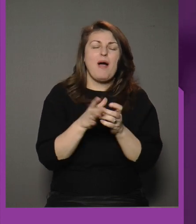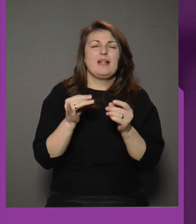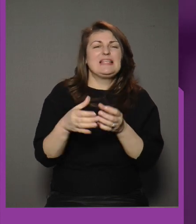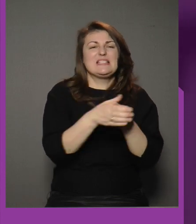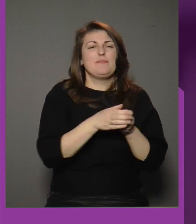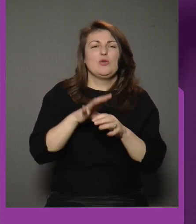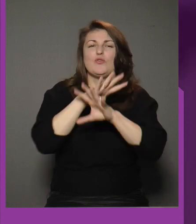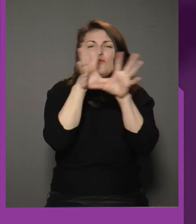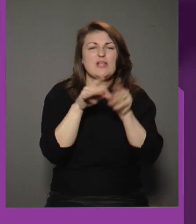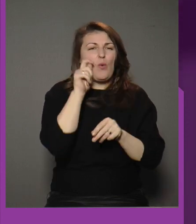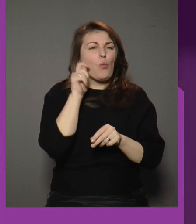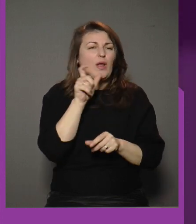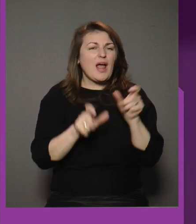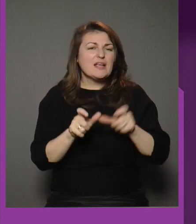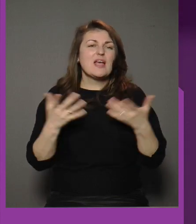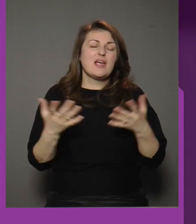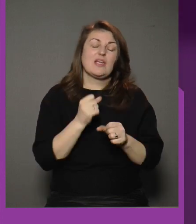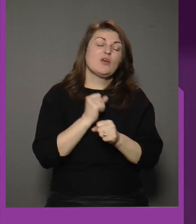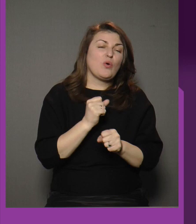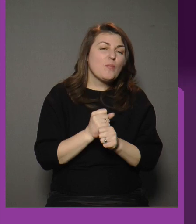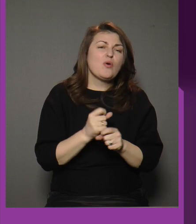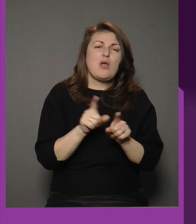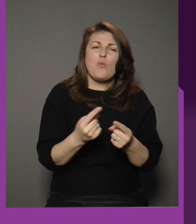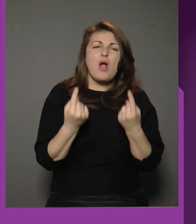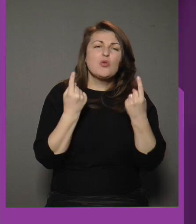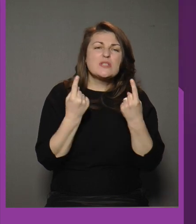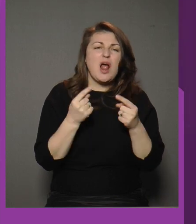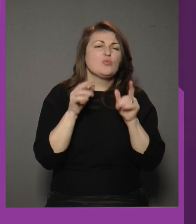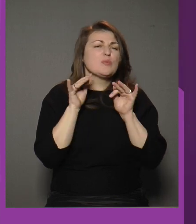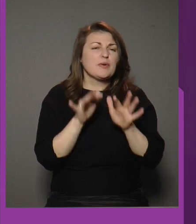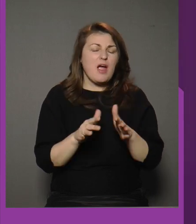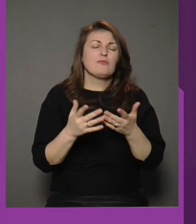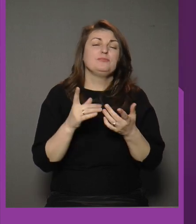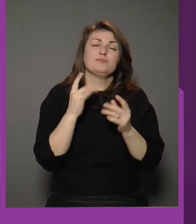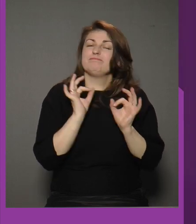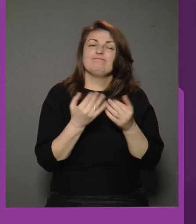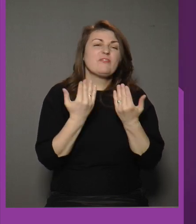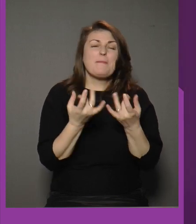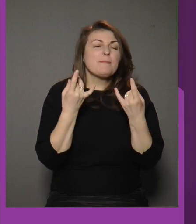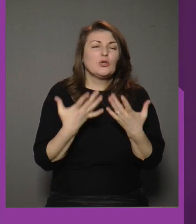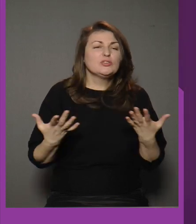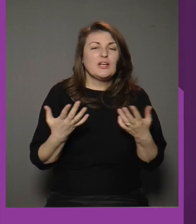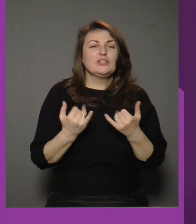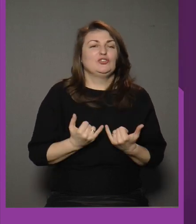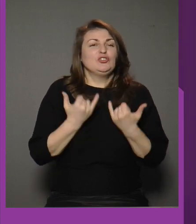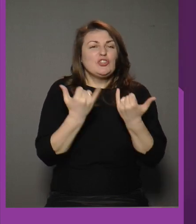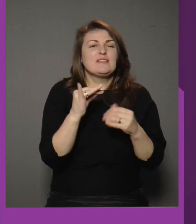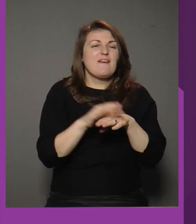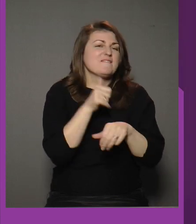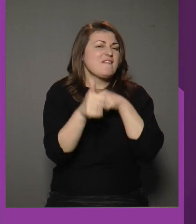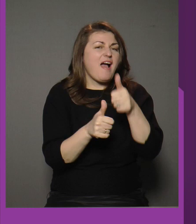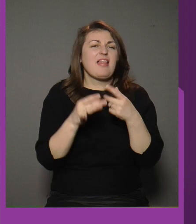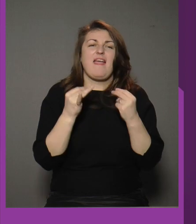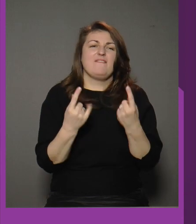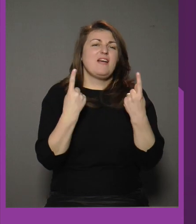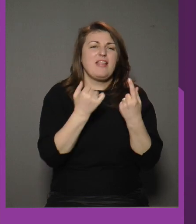взагалі українців, які роблять, ну, колосальну справу, правда. Тому вам просто честь і хвала, і велика дяка